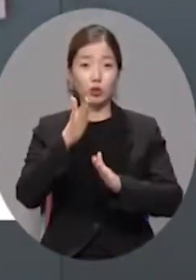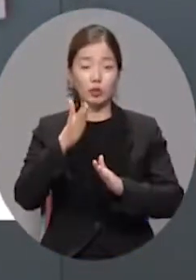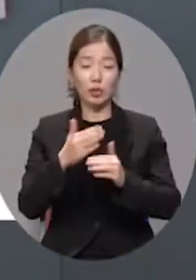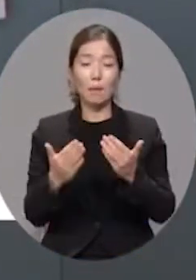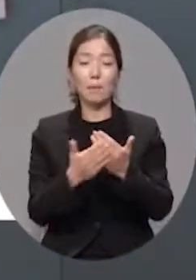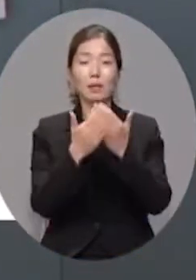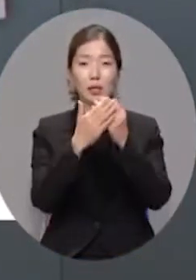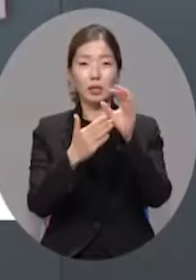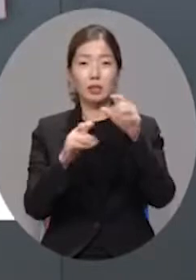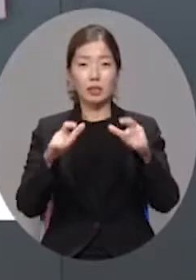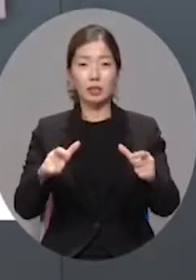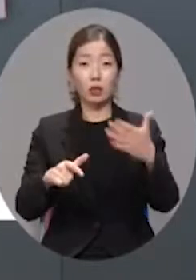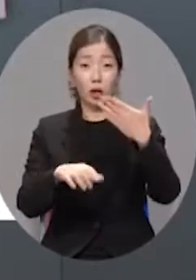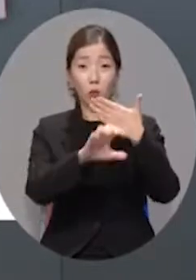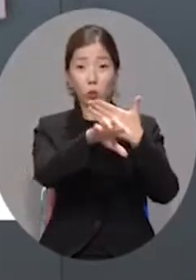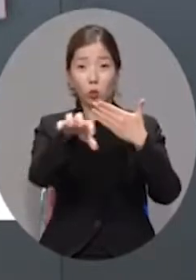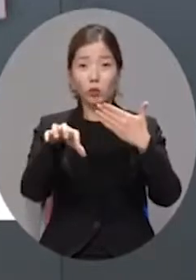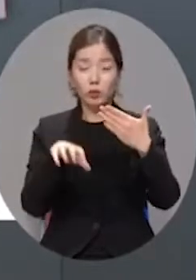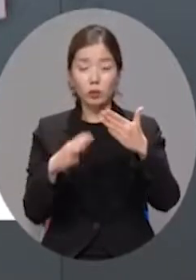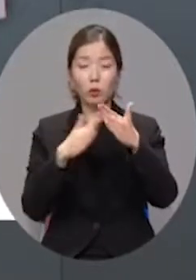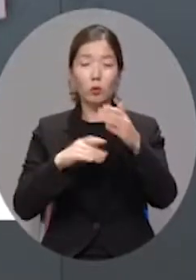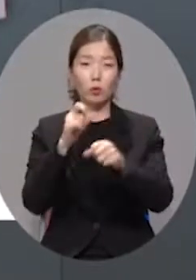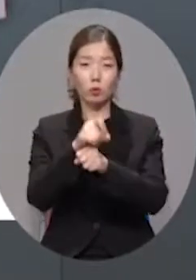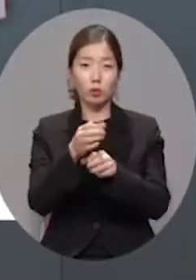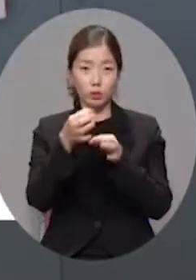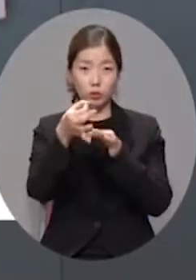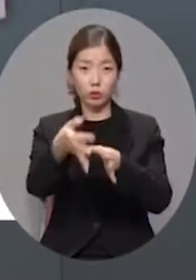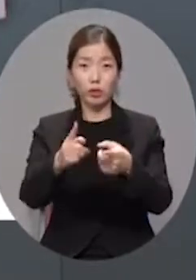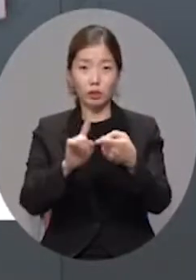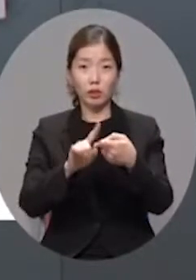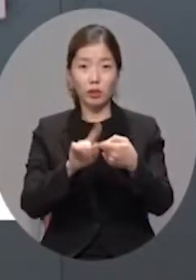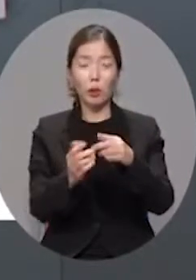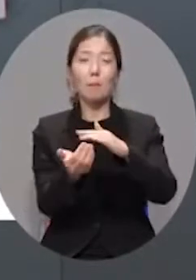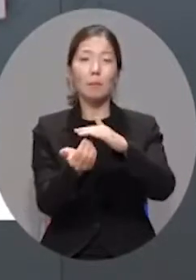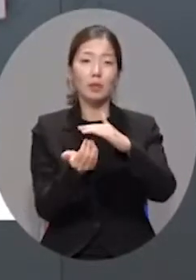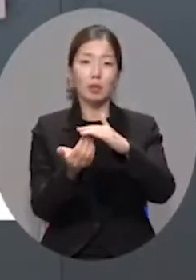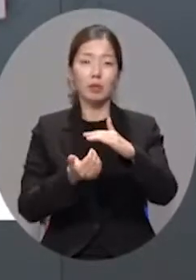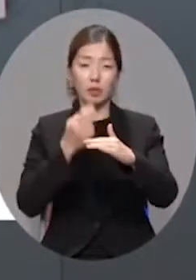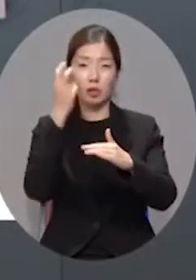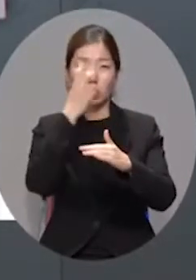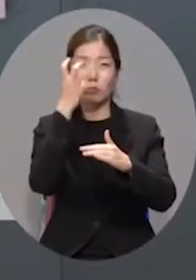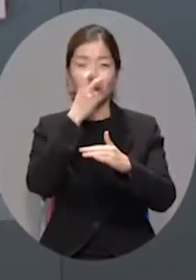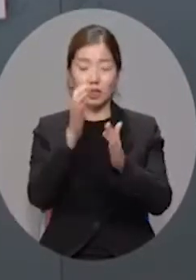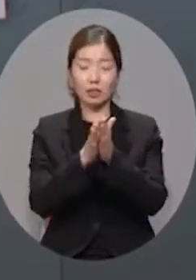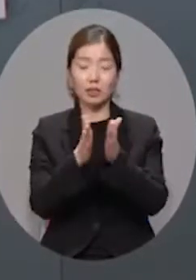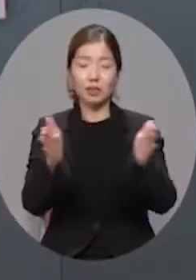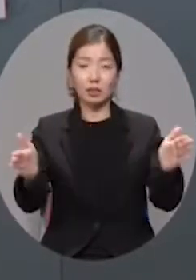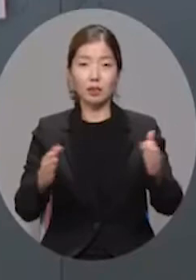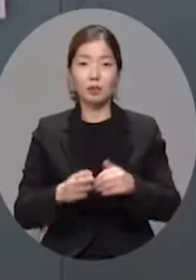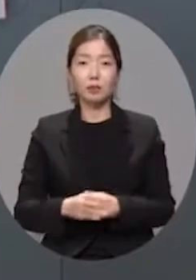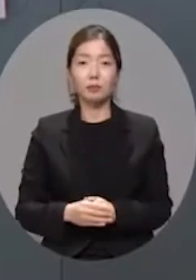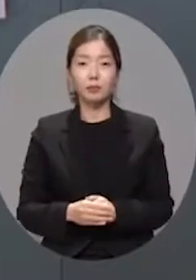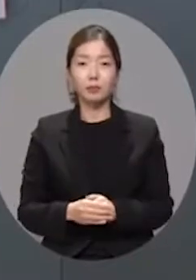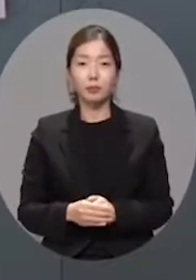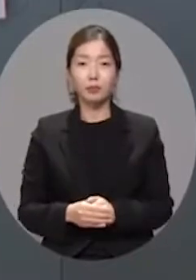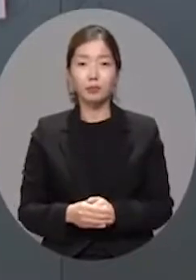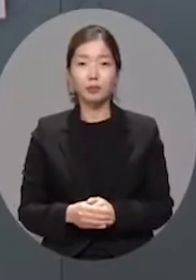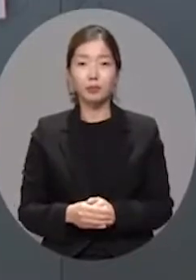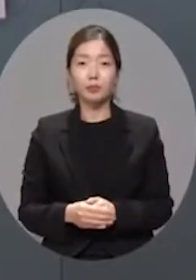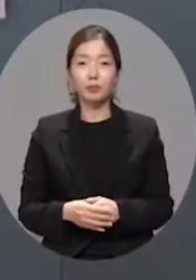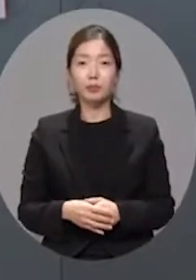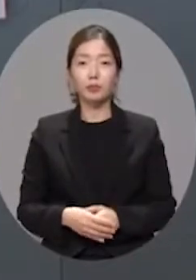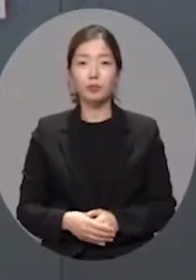개발 지역 9군데에서 공무원들의 투기 여부를 선제적으로 조사하기 시작했습니다. 한범수